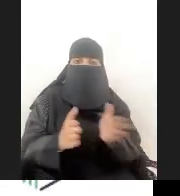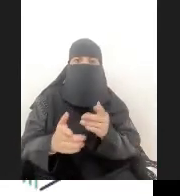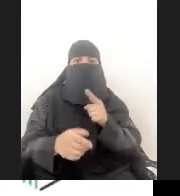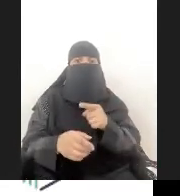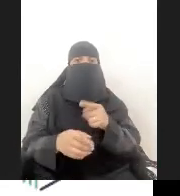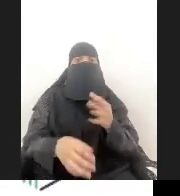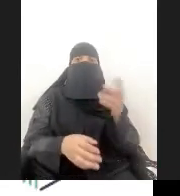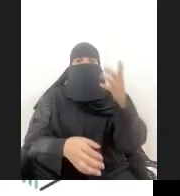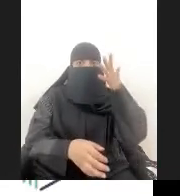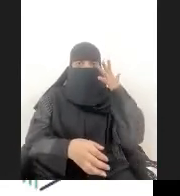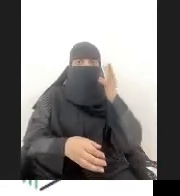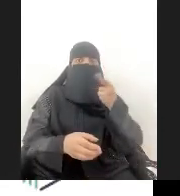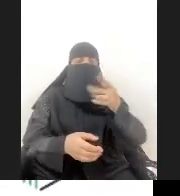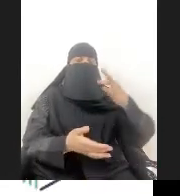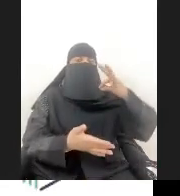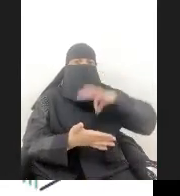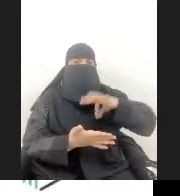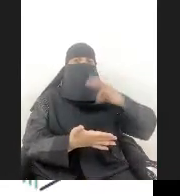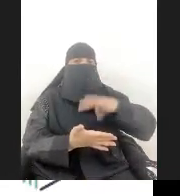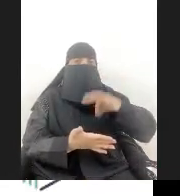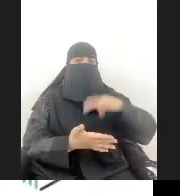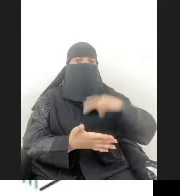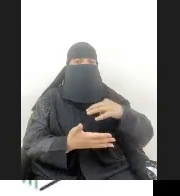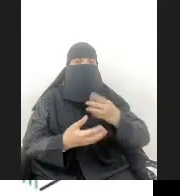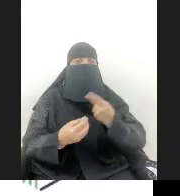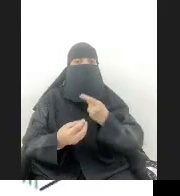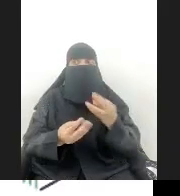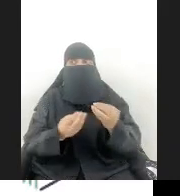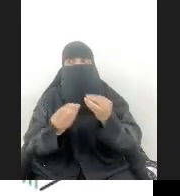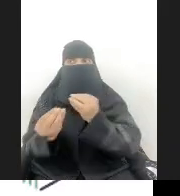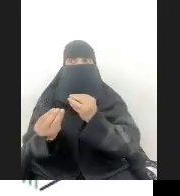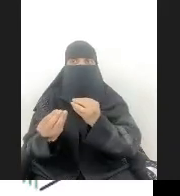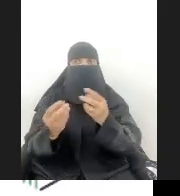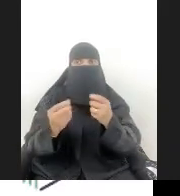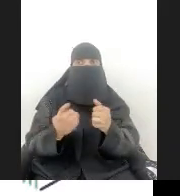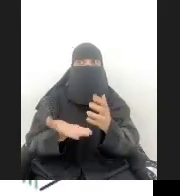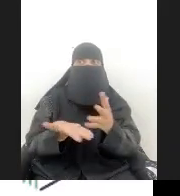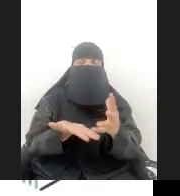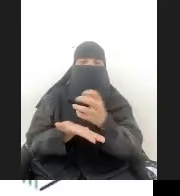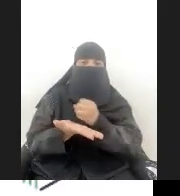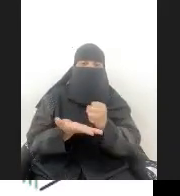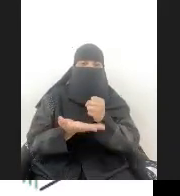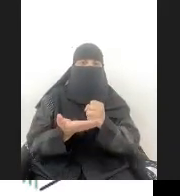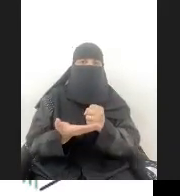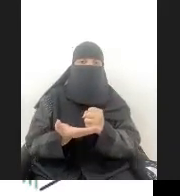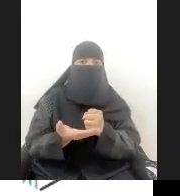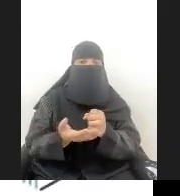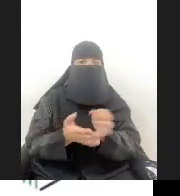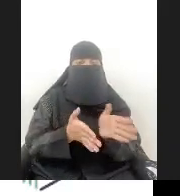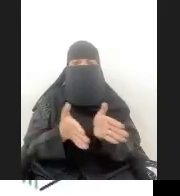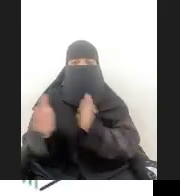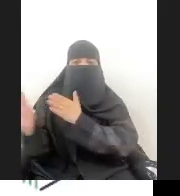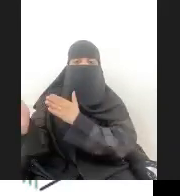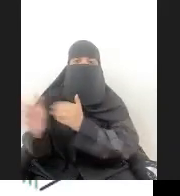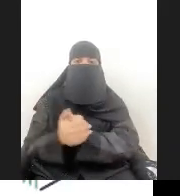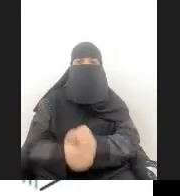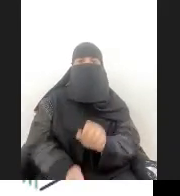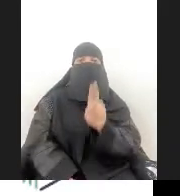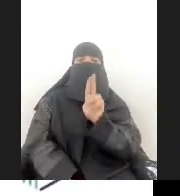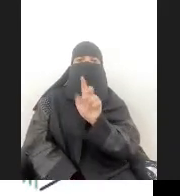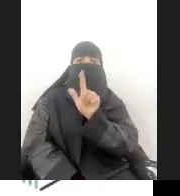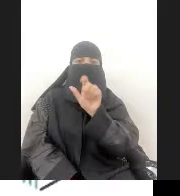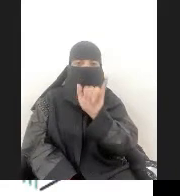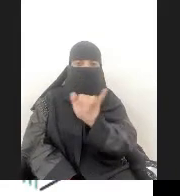مجال وأعط نفسك نوع من الحماس، وهذا بلا شك موجود وما نختلف عليه. المقصود بالتلميحات والإشارات،